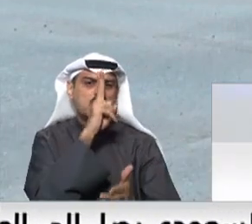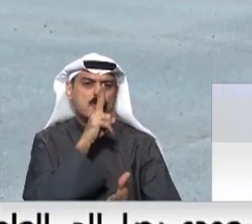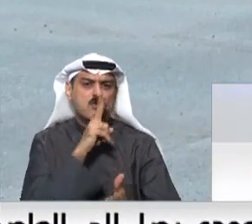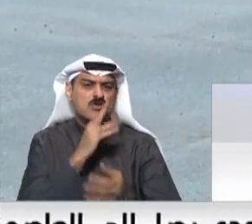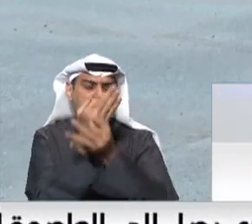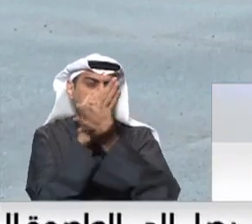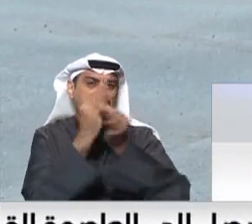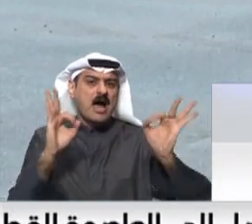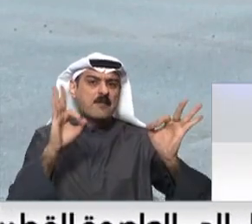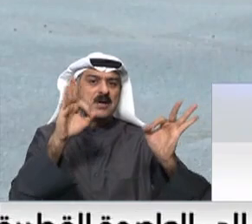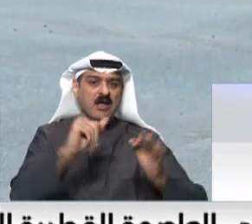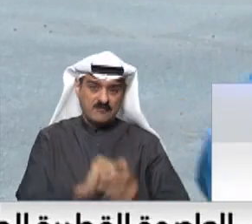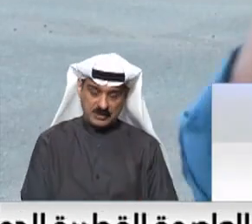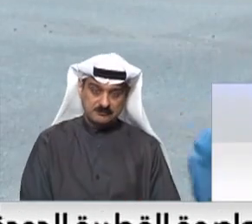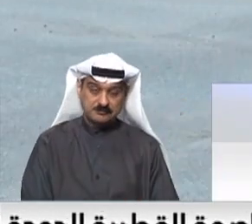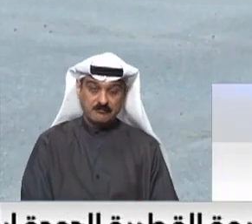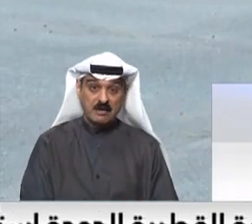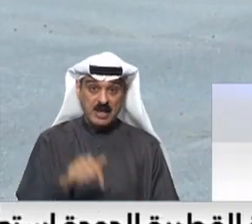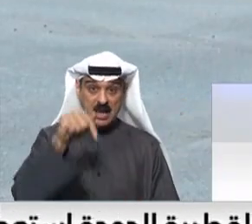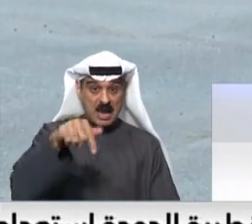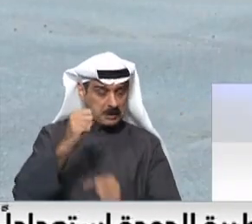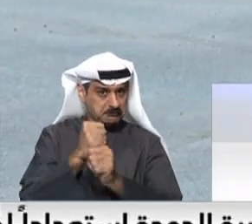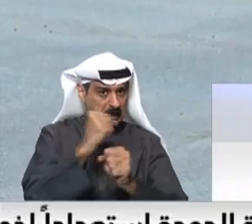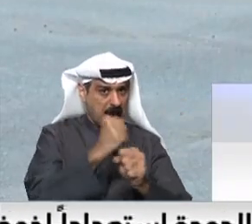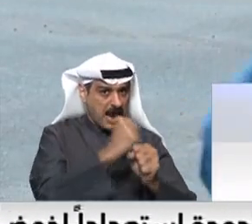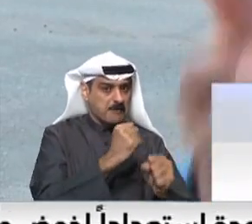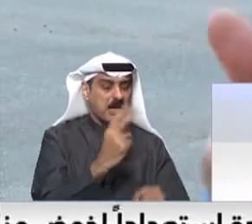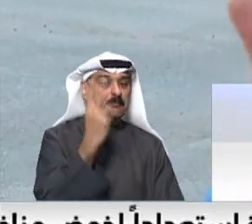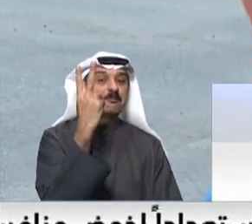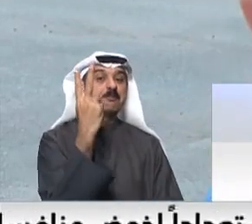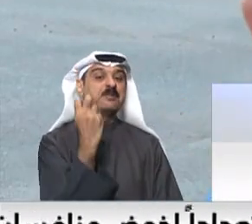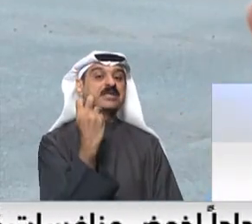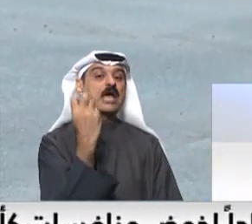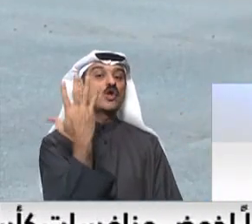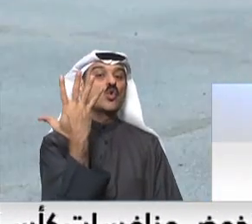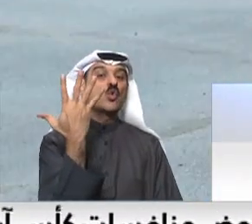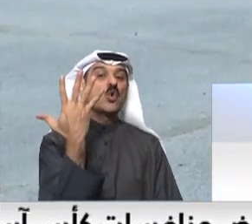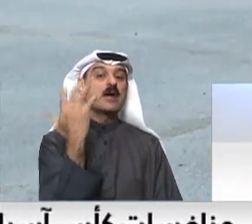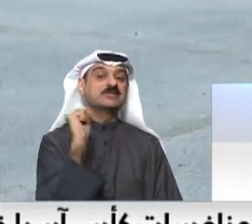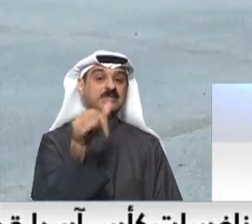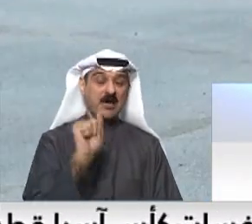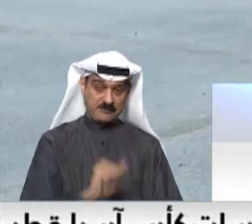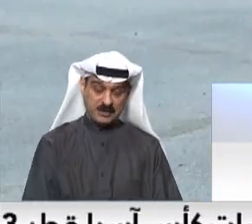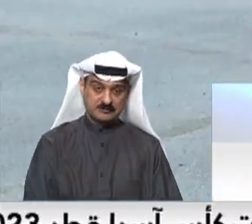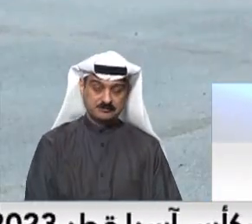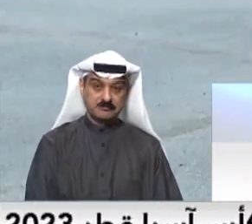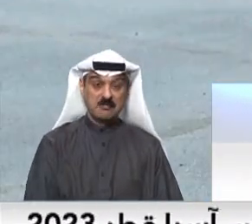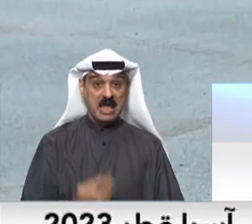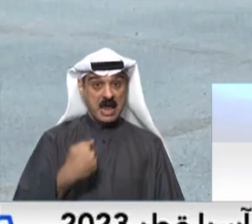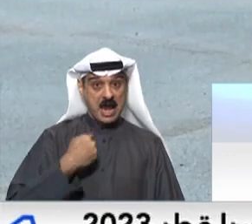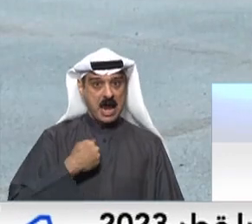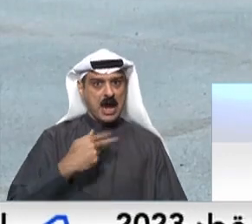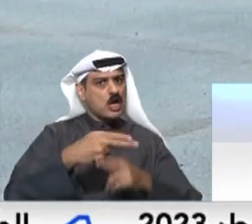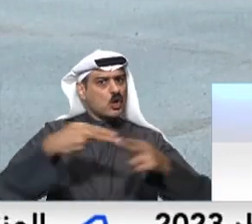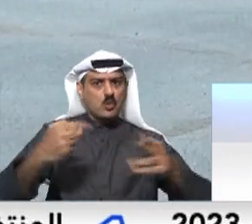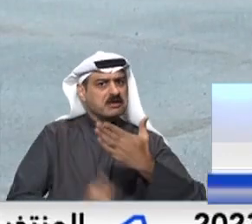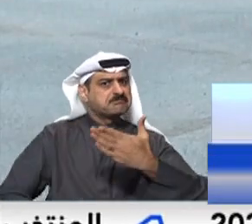طاقة استيعابية 205 لكل وحدة، من ثم يتوزع الوحدات المساندة. إنجاز للكويت